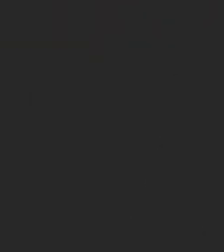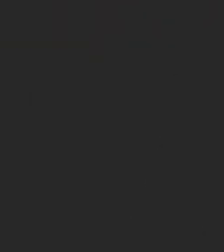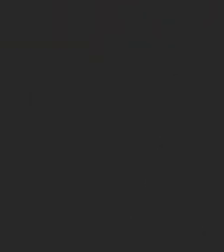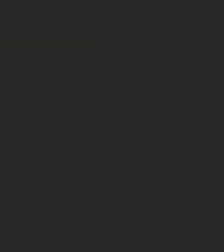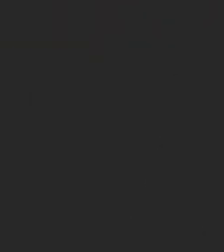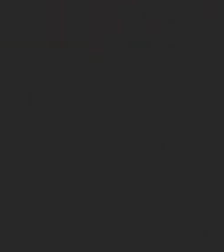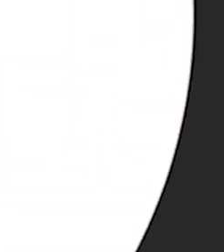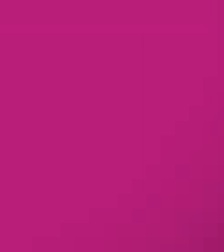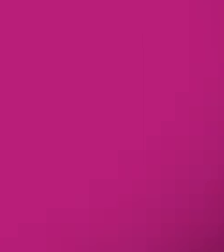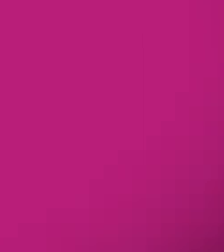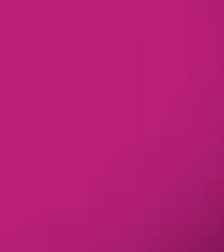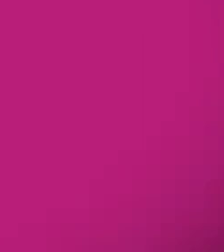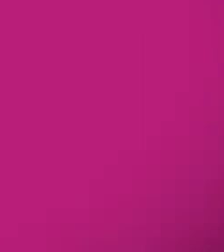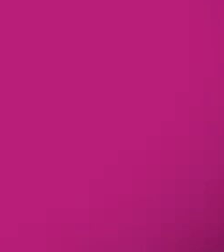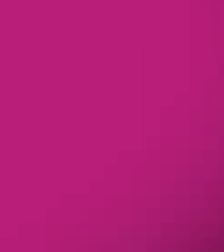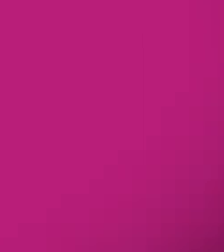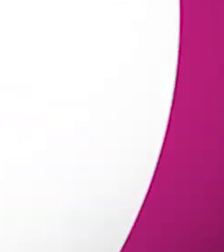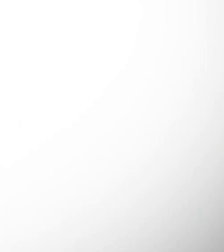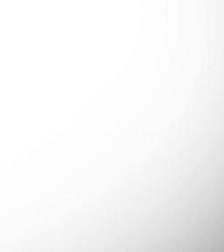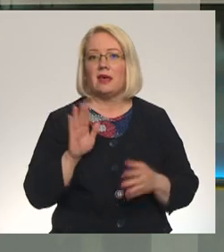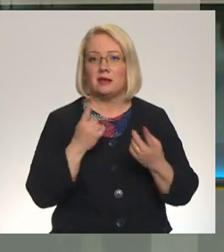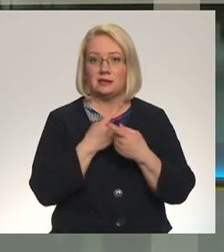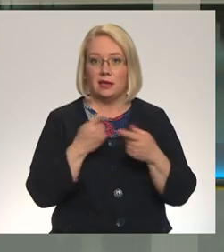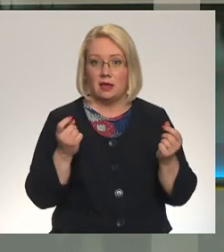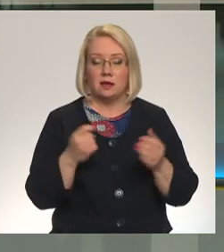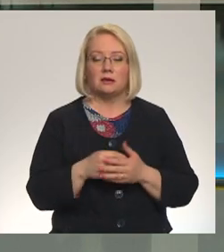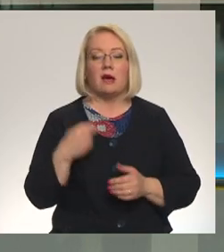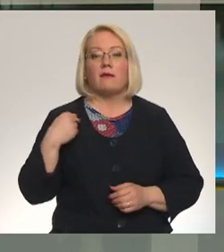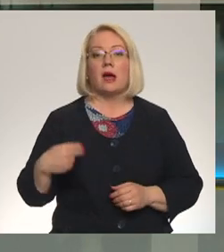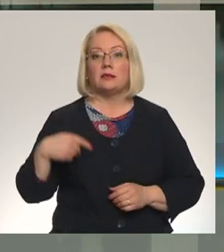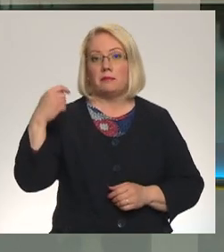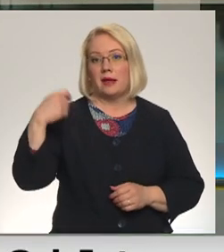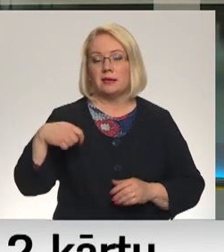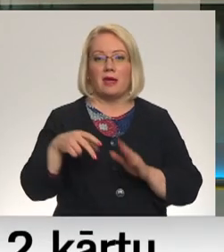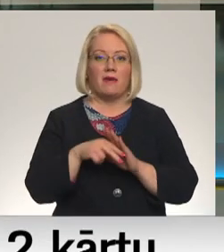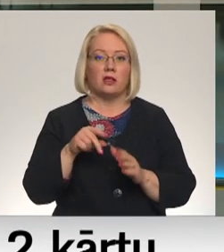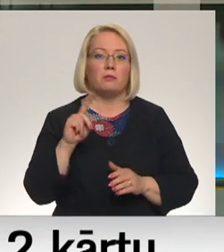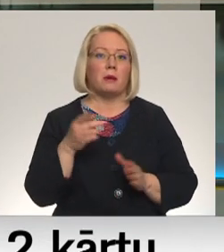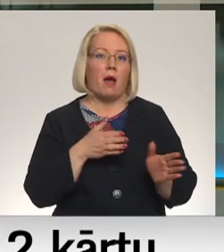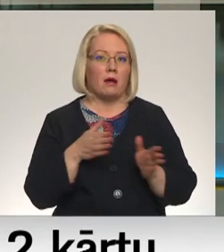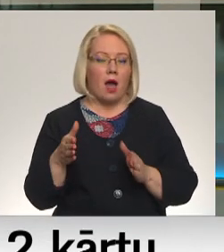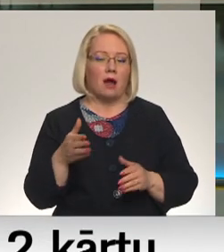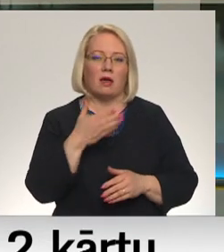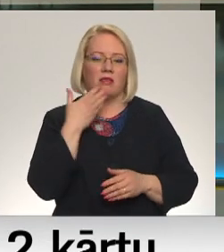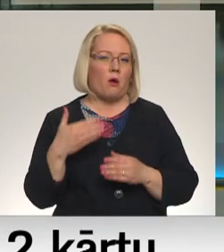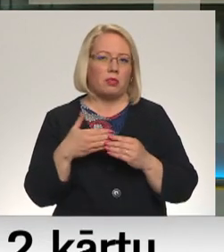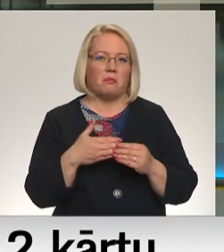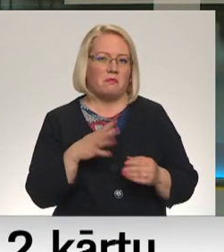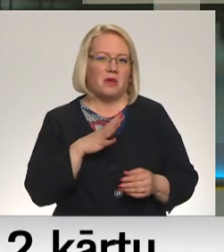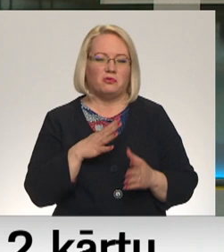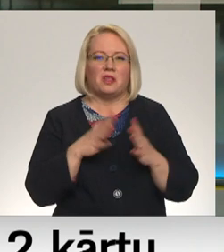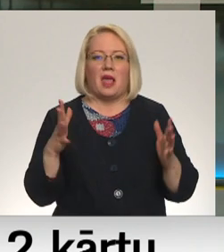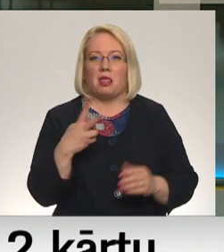Re, viss ēters ir te! Francijas prezidenta vēlēšana pirmā kārta nav nesusi lielus